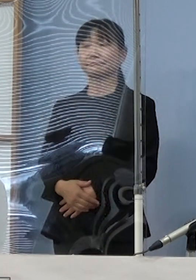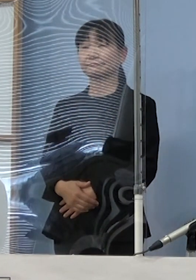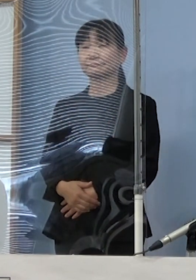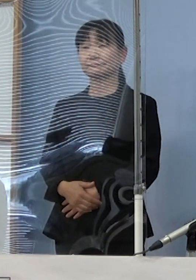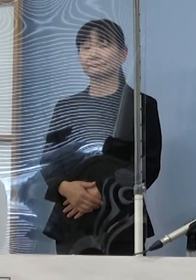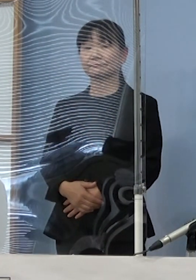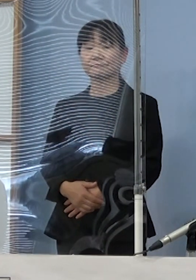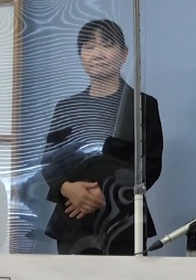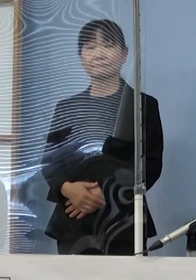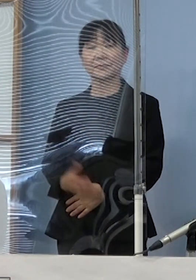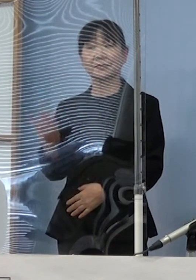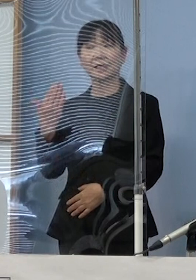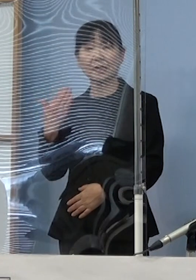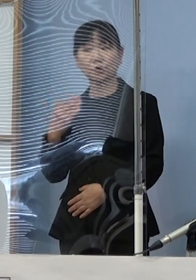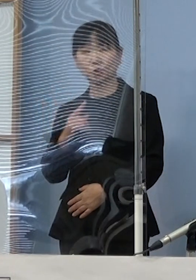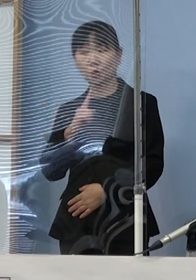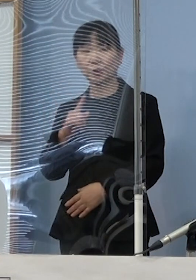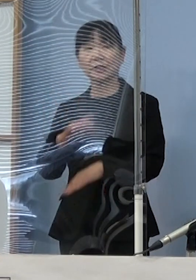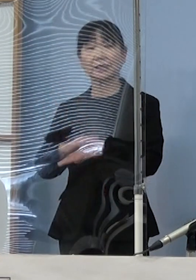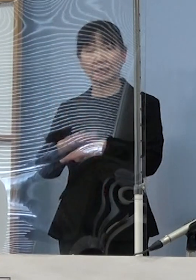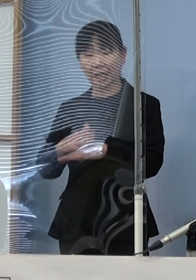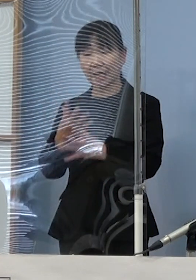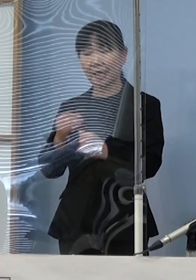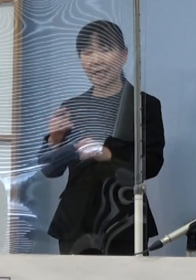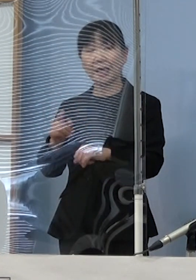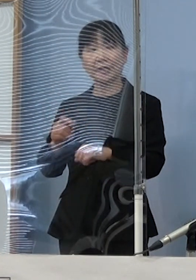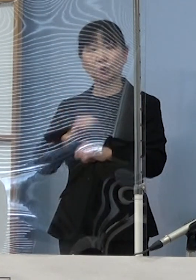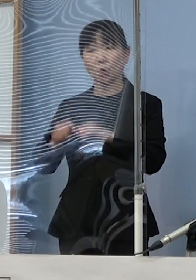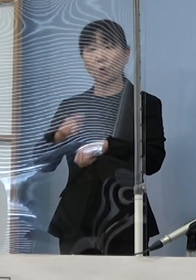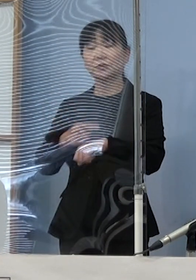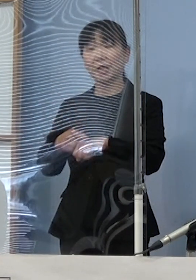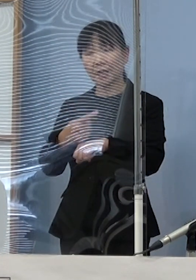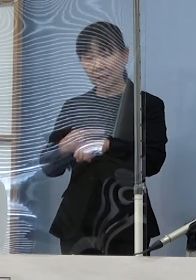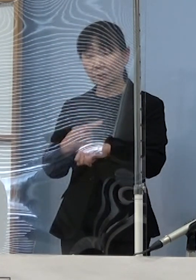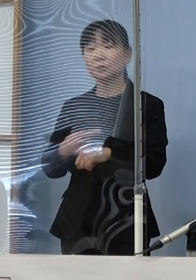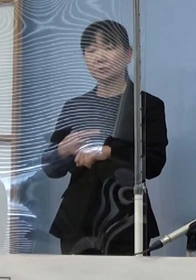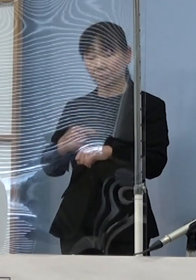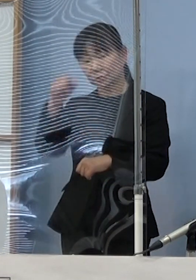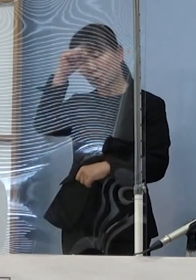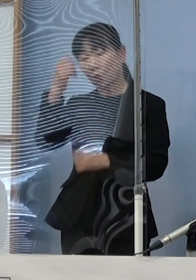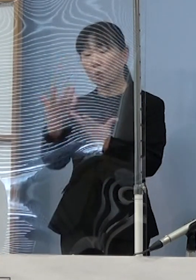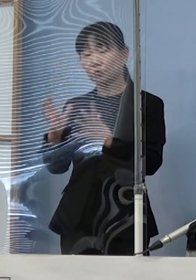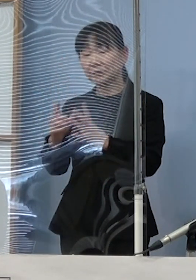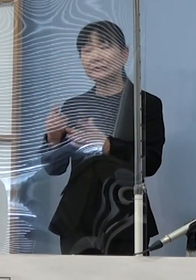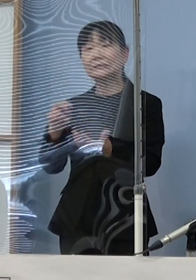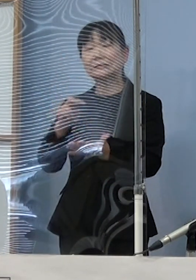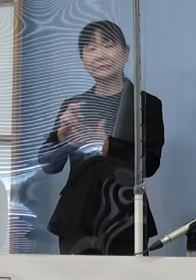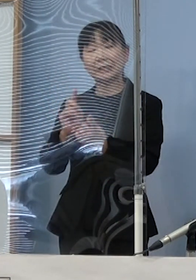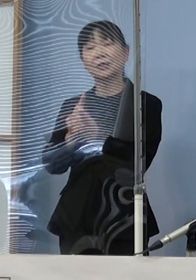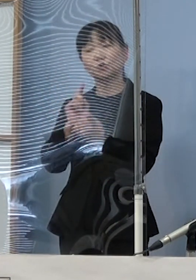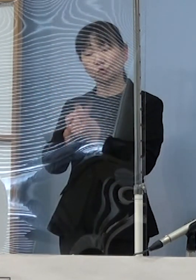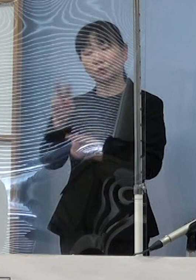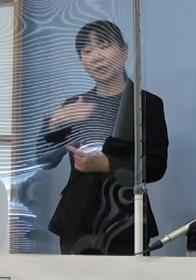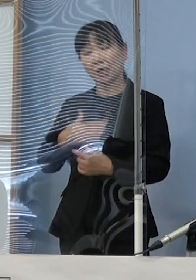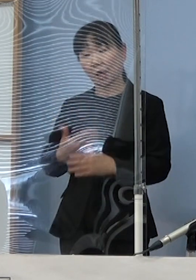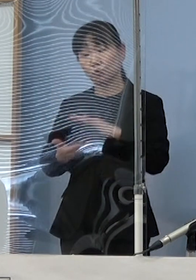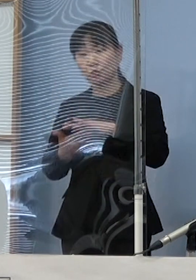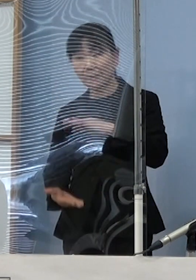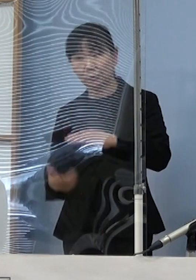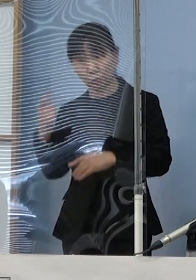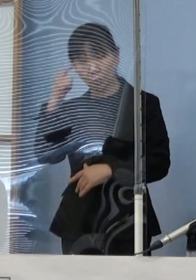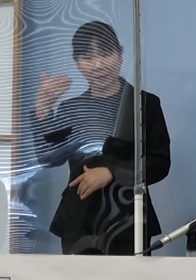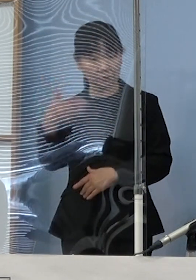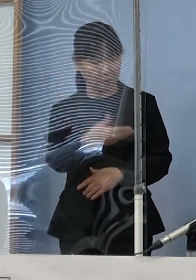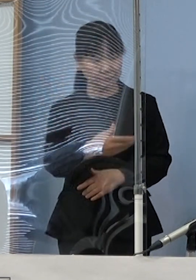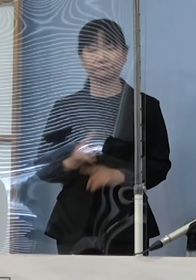。今知事、じゃあ先ほどの言い方で多動性症候群に対する理解が深まると思ってらっしゃるんですか。 深まるというよりも、そう